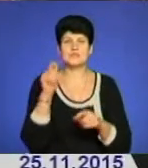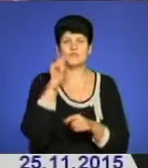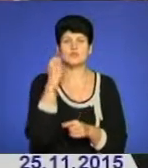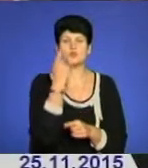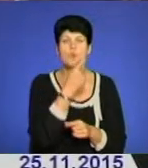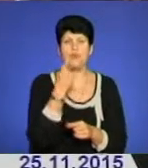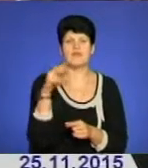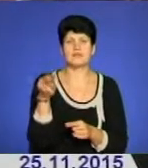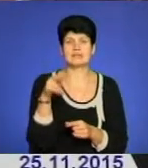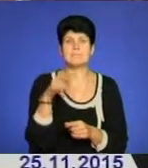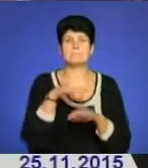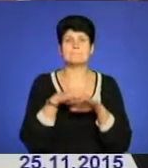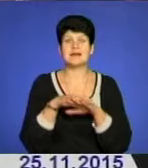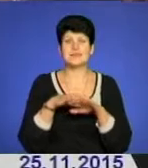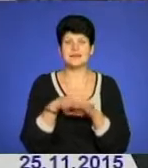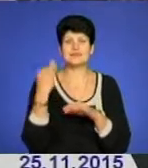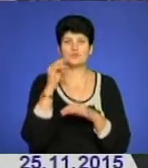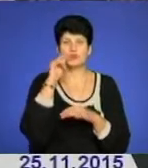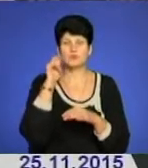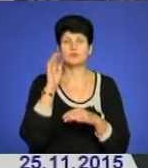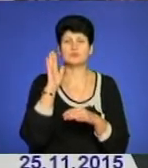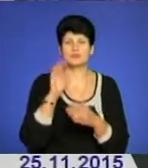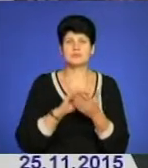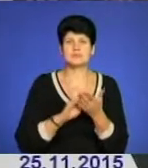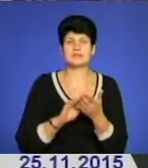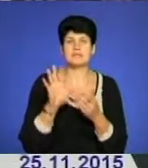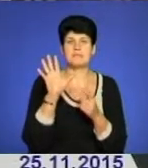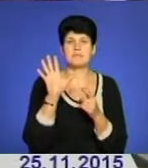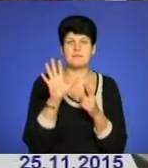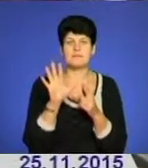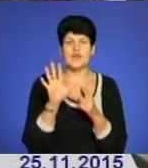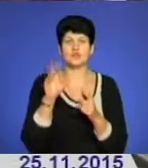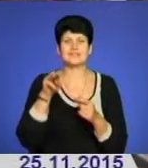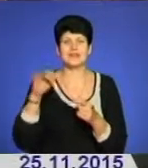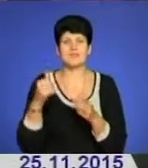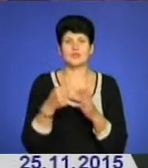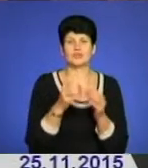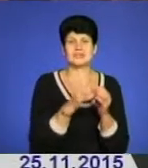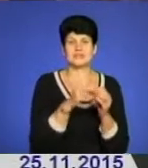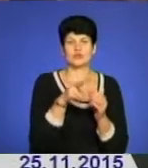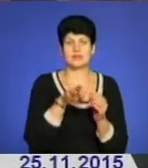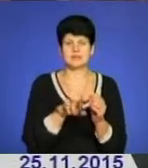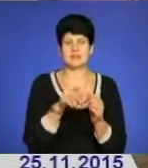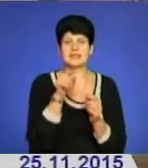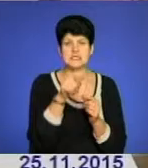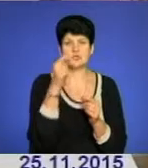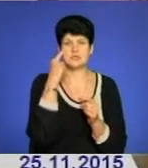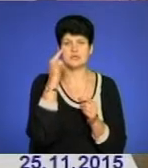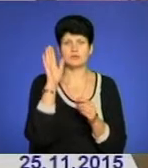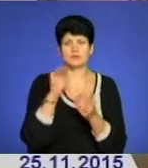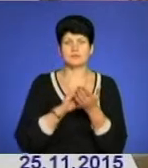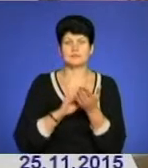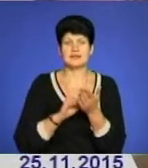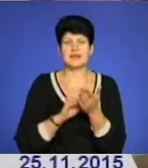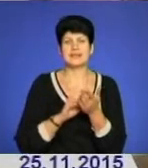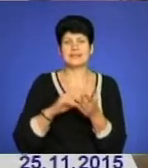та літератури, математики, історії України складатимуть з 5 травня до 10 липня. Ці оцінки зараховуватимуться як